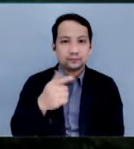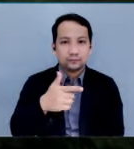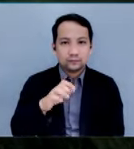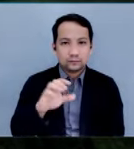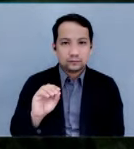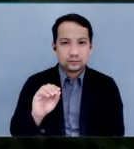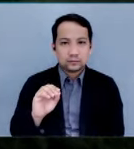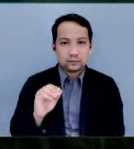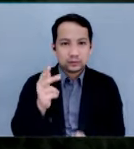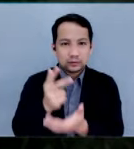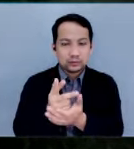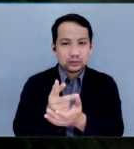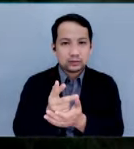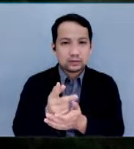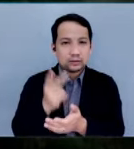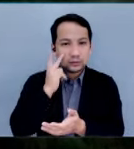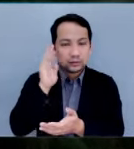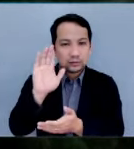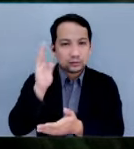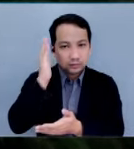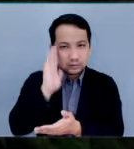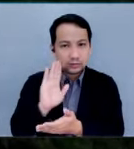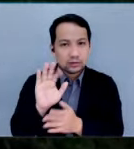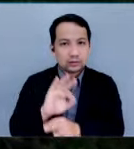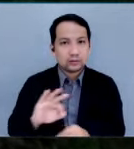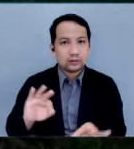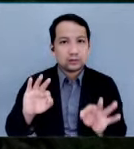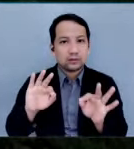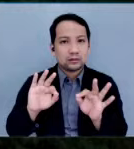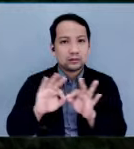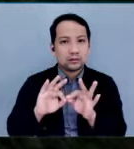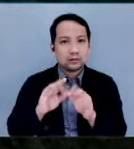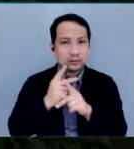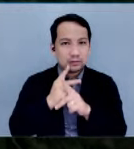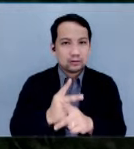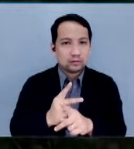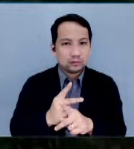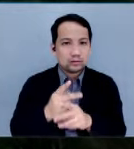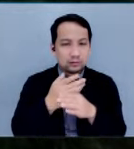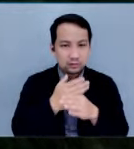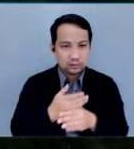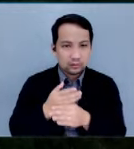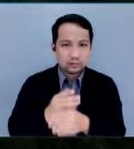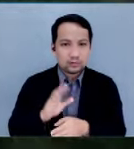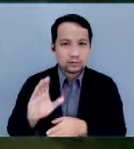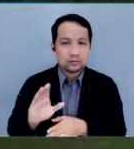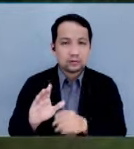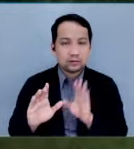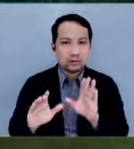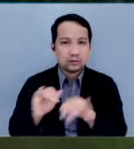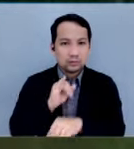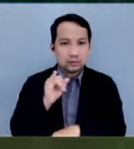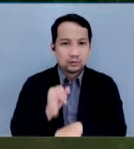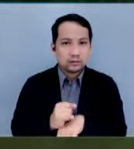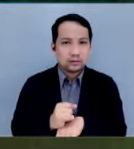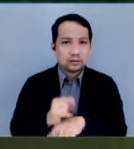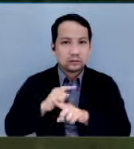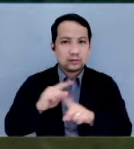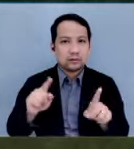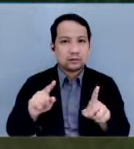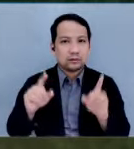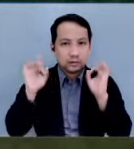sabihin kinikilala ng UNESCO ang kahalagahan ng kailangang protektahan at pangalagaan ang nasabing isla. Pero nananganib na